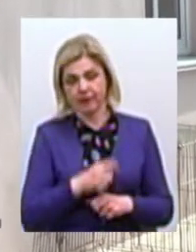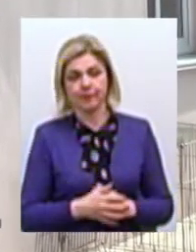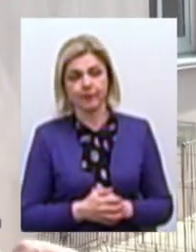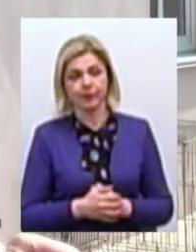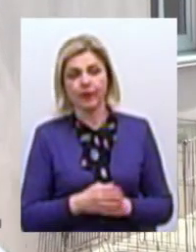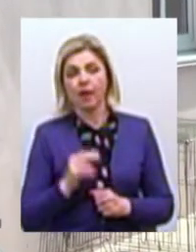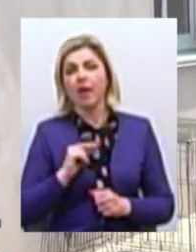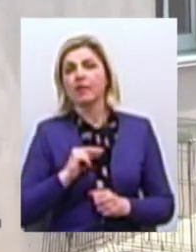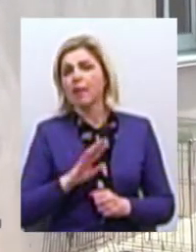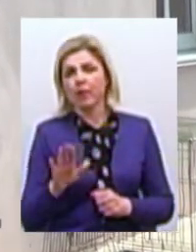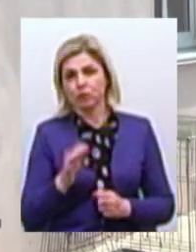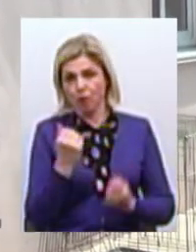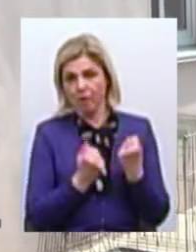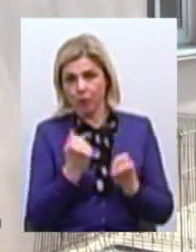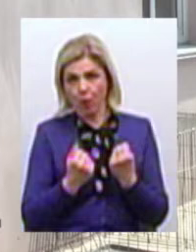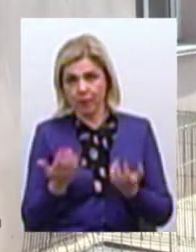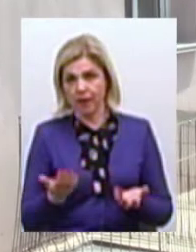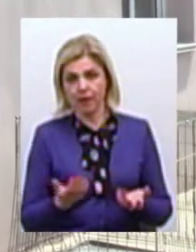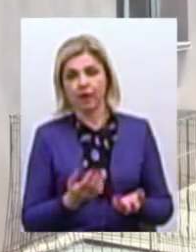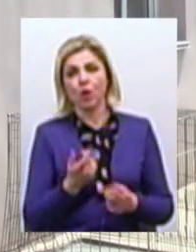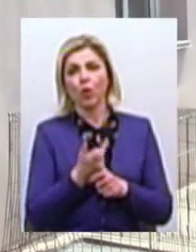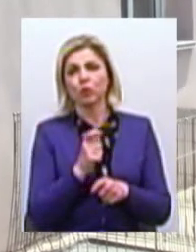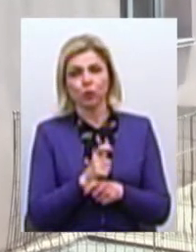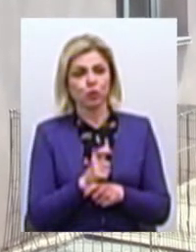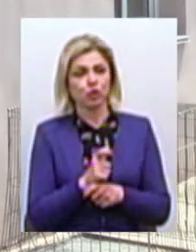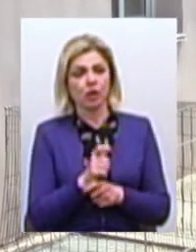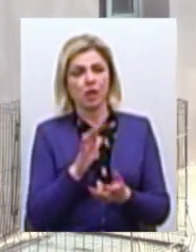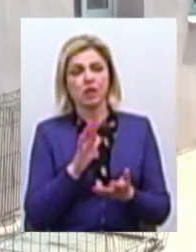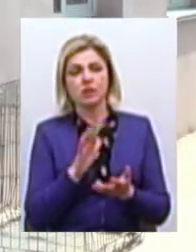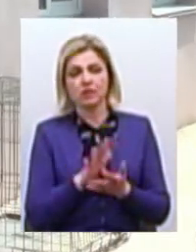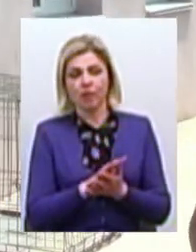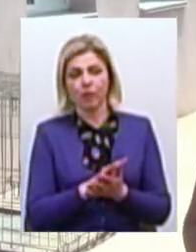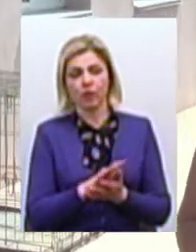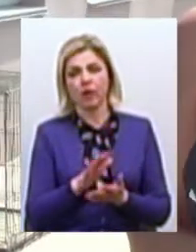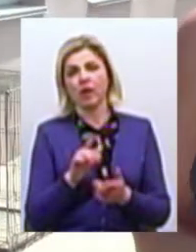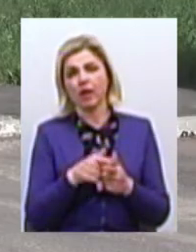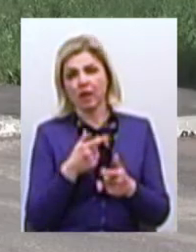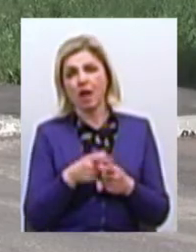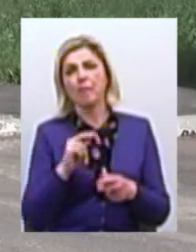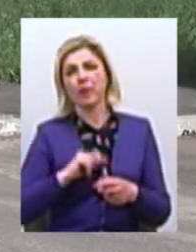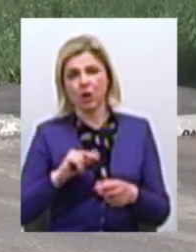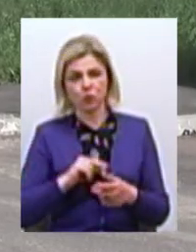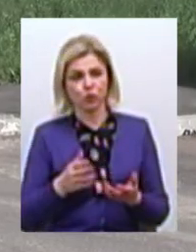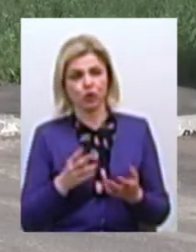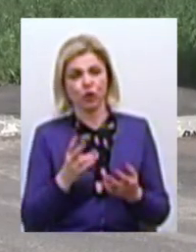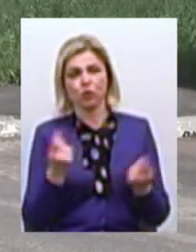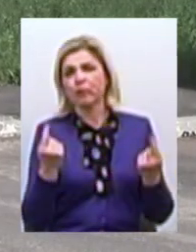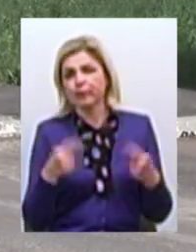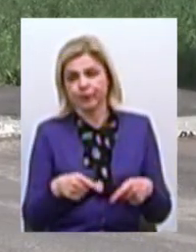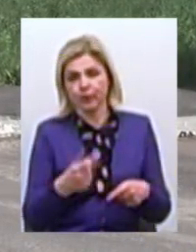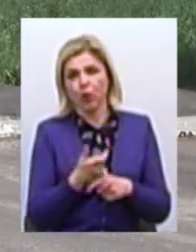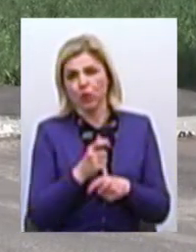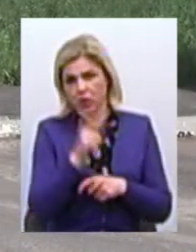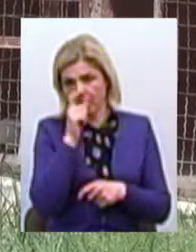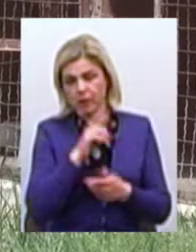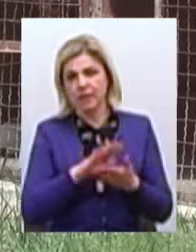поганий. Непрацюючі автомобілі, дуже замусорено, непрацюючі, точніше працюючі, але вже дуже в поганому